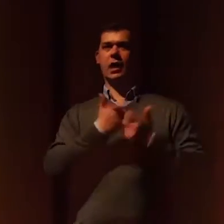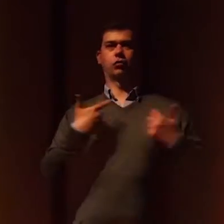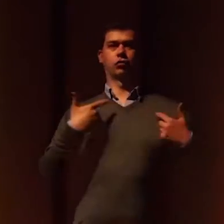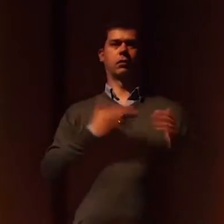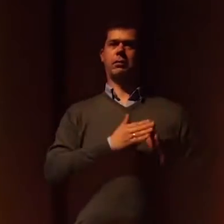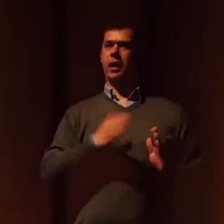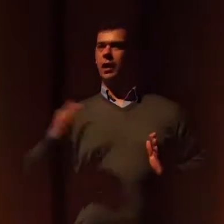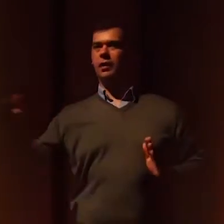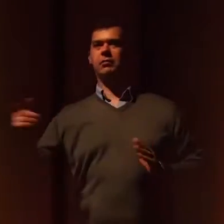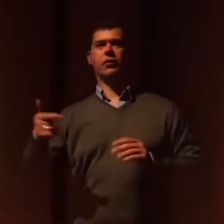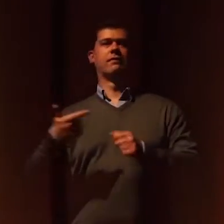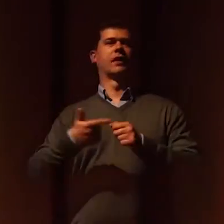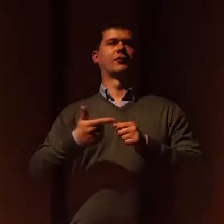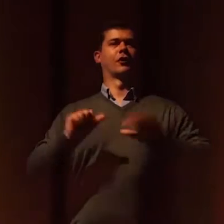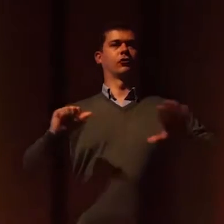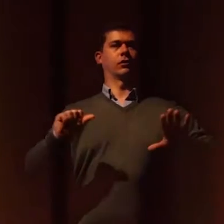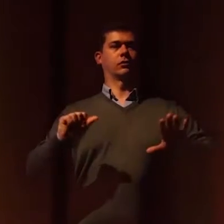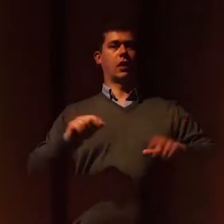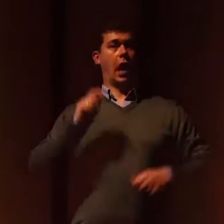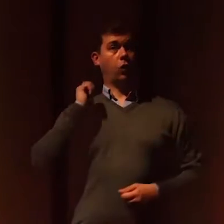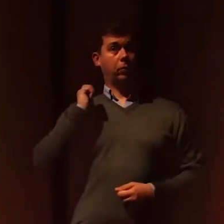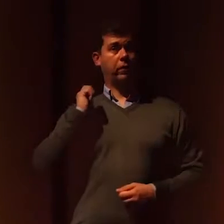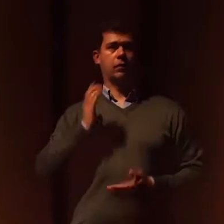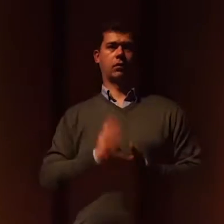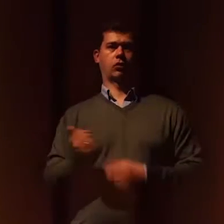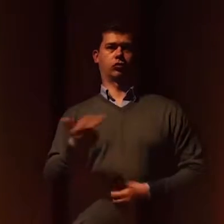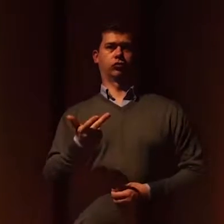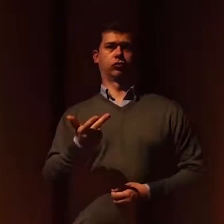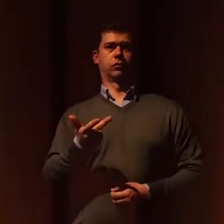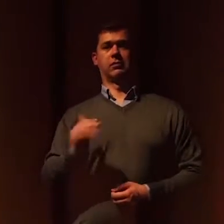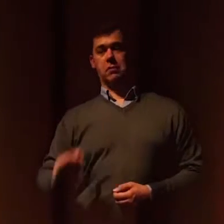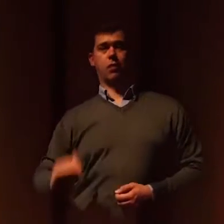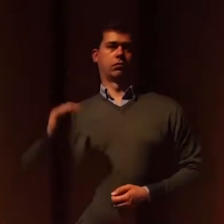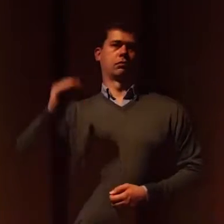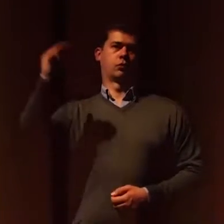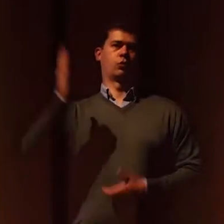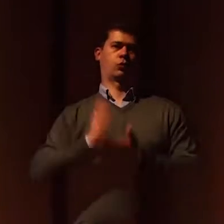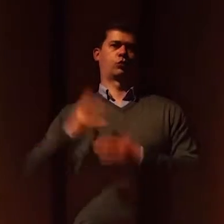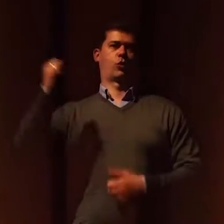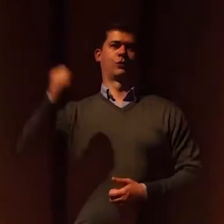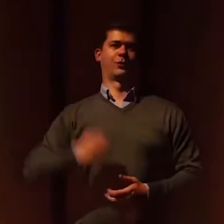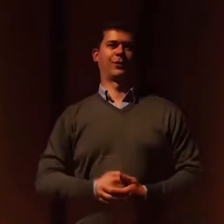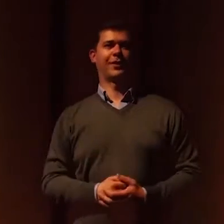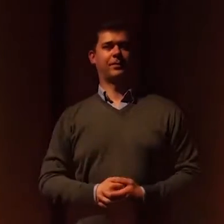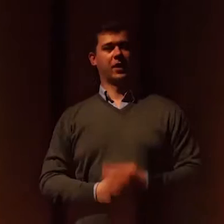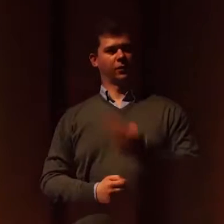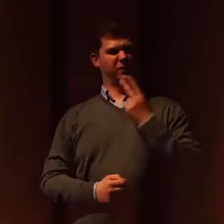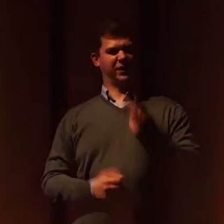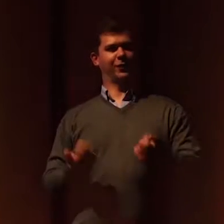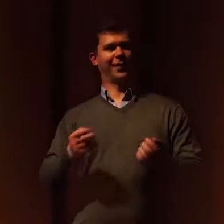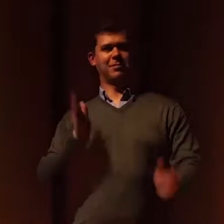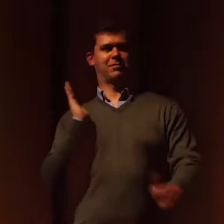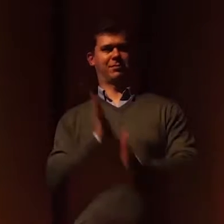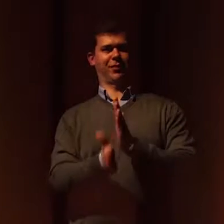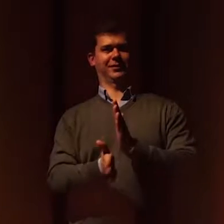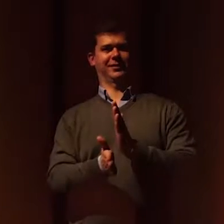powiedzmy 20 kilka tych faz a kobieta ma trzy i to to uproszczenie jakby w odniesieniu